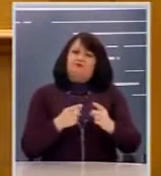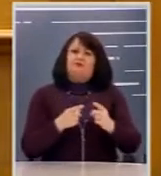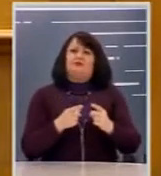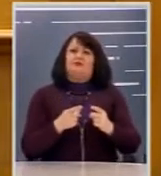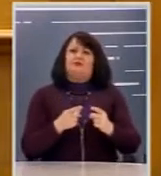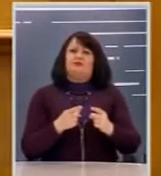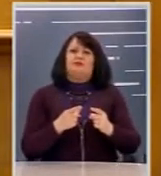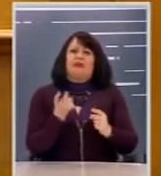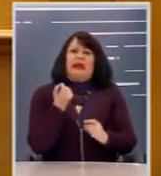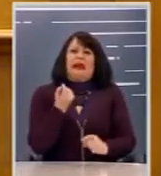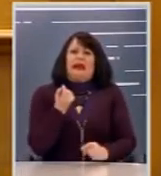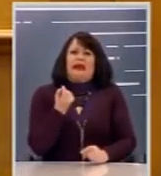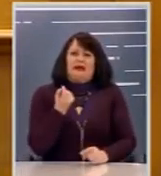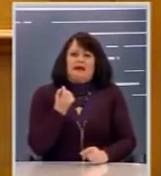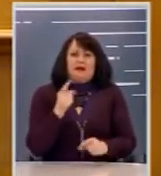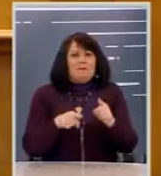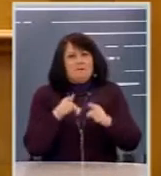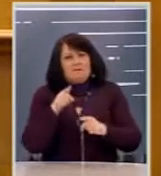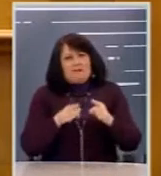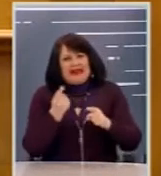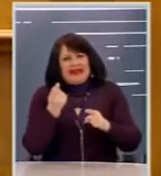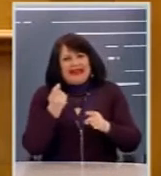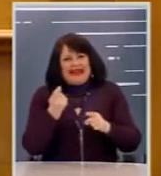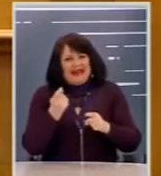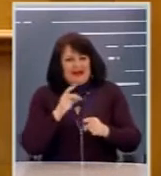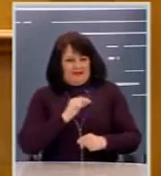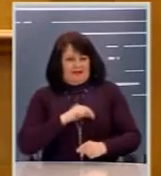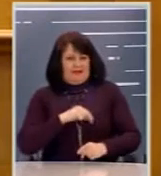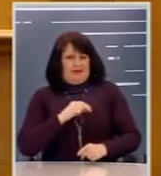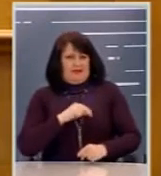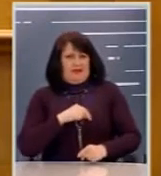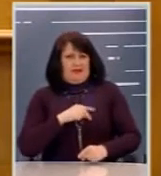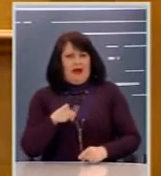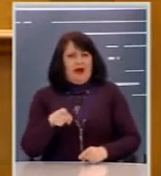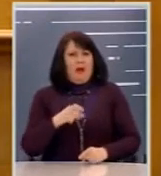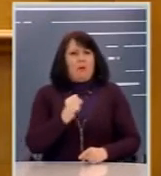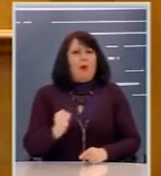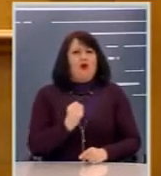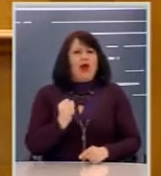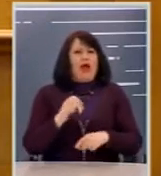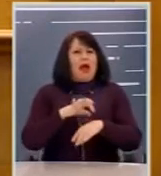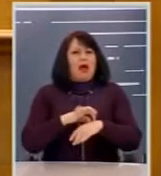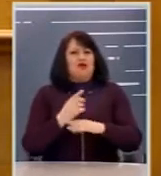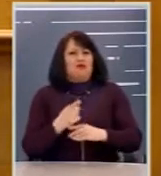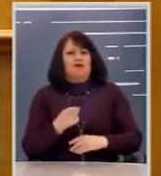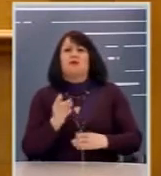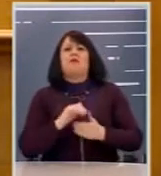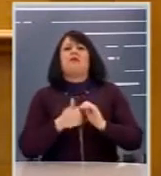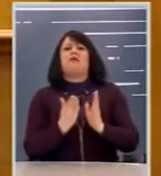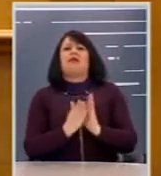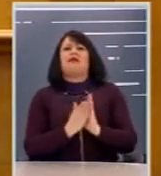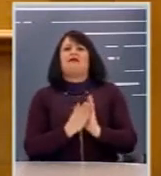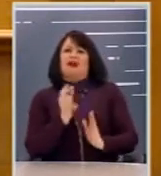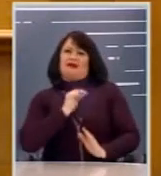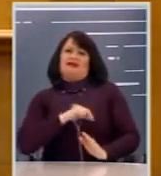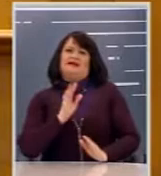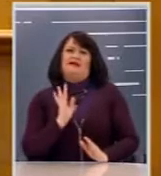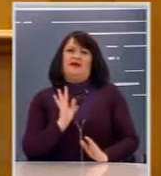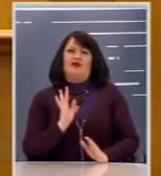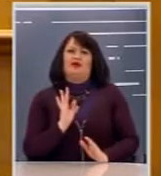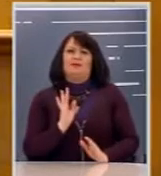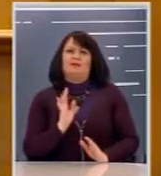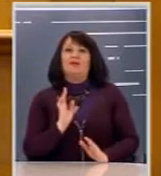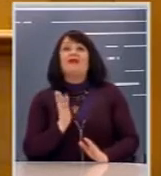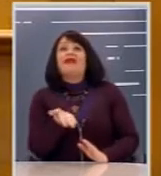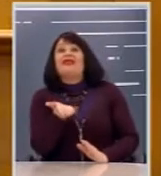είναι, που κερδοσκοπούν στον ανθρώπινο πόνο, θα μηδενιστούν, δεν θα υπάρχουν, θα είναι στα αζήτητα. Και αυτό